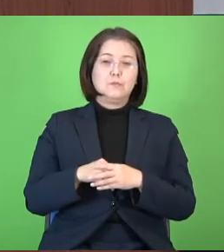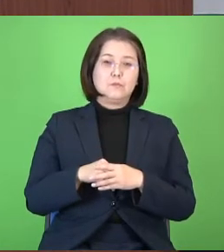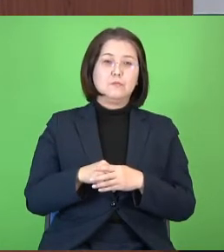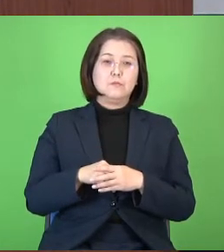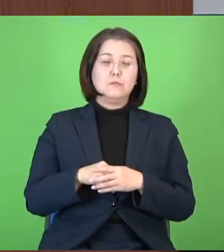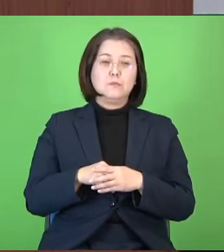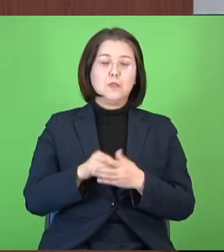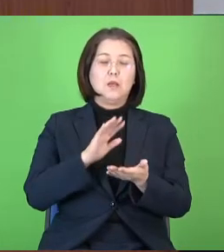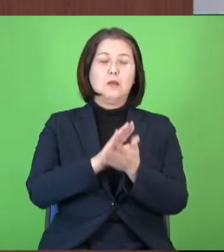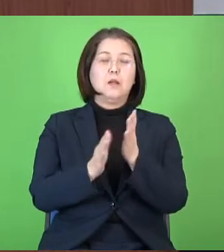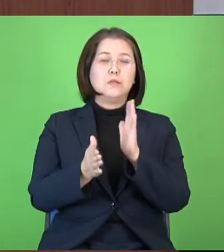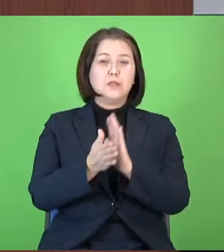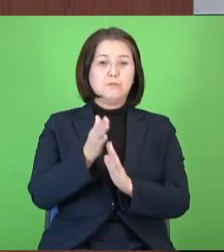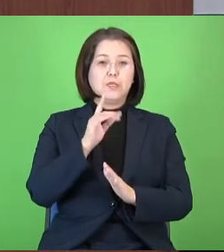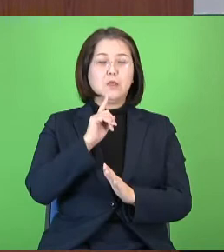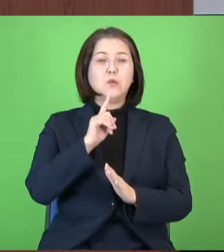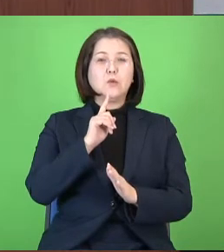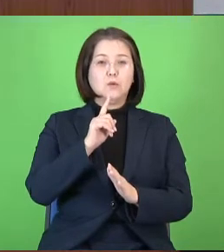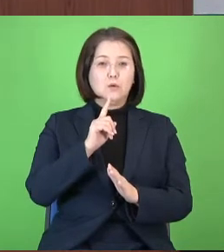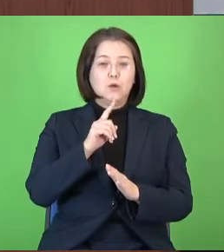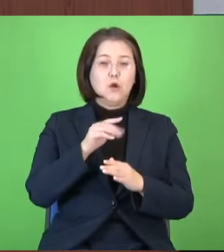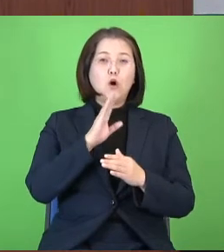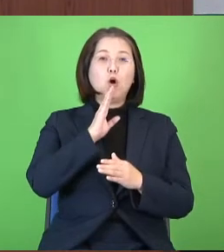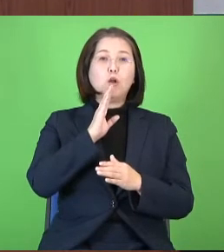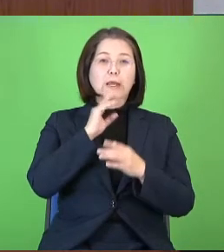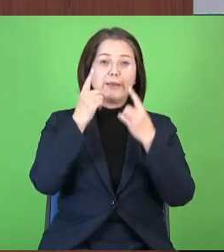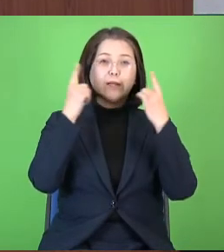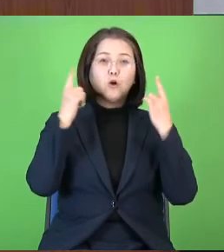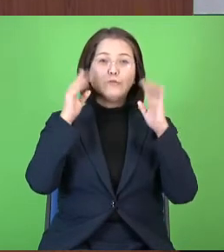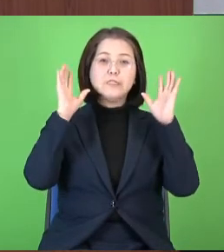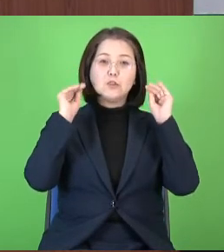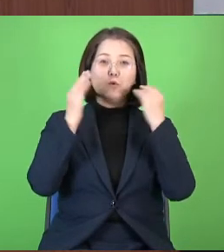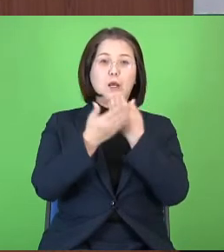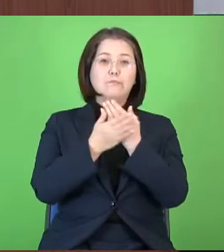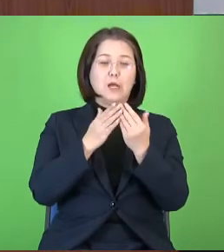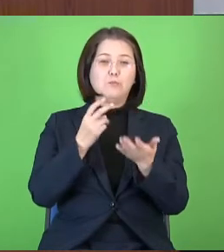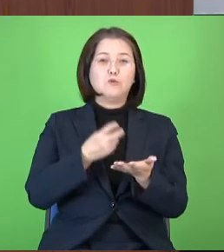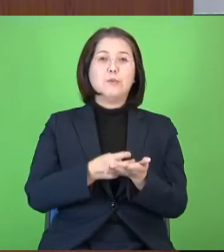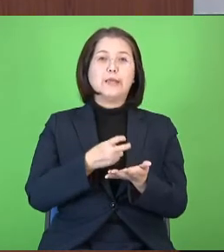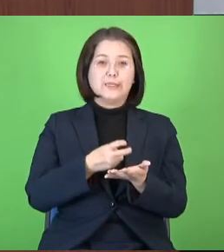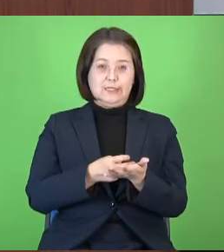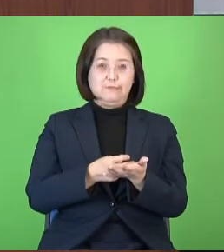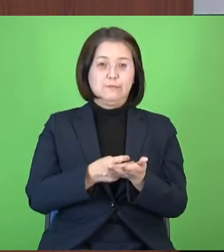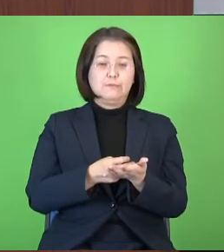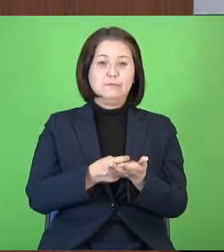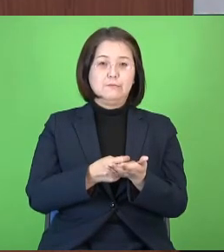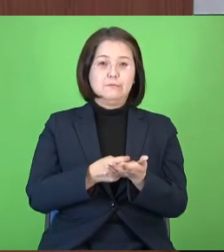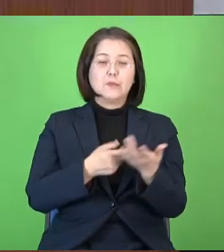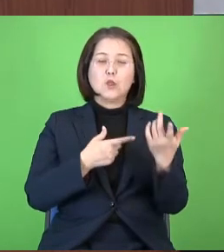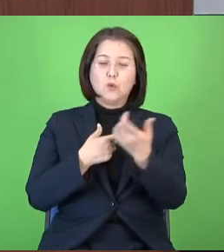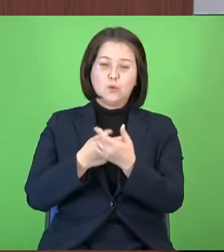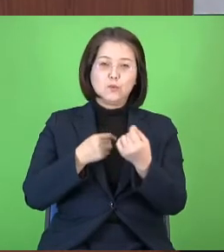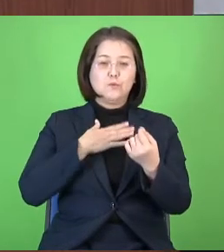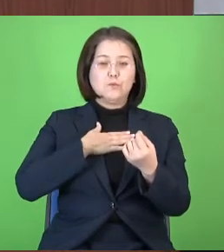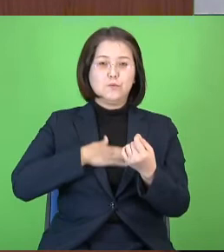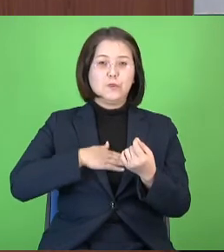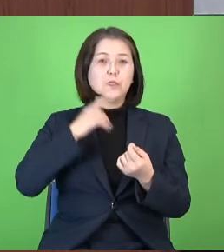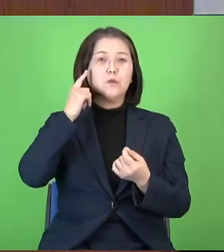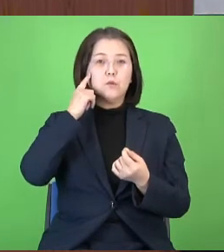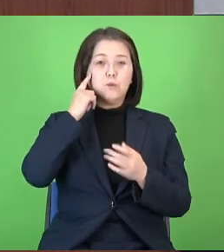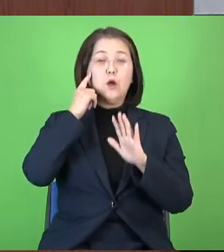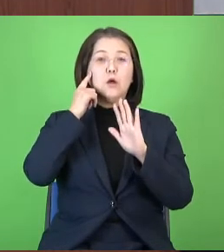ことがわかっても家族の同意がなくレイプは名前は公表されないという理解で嬉しいですかそうですねあのう